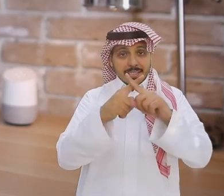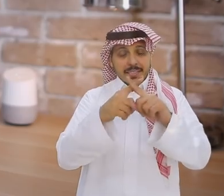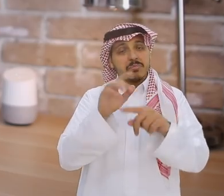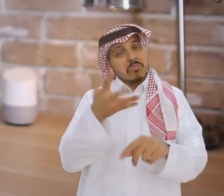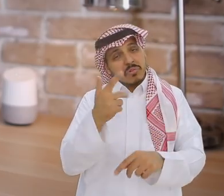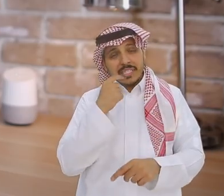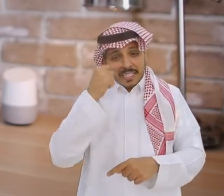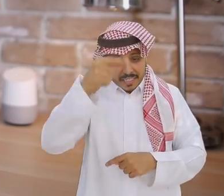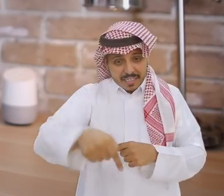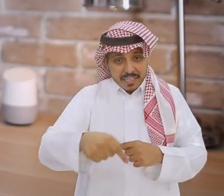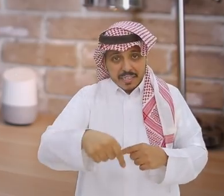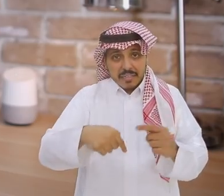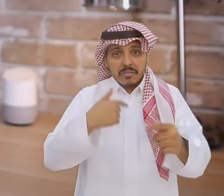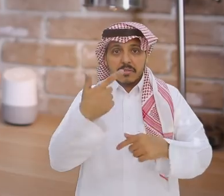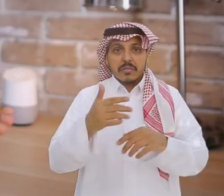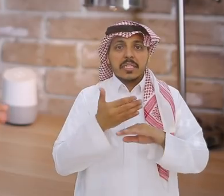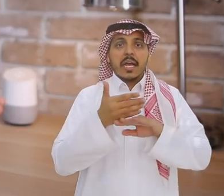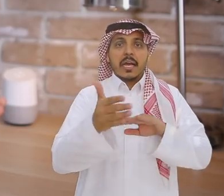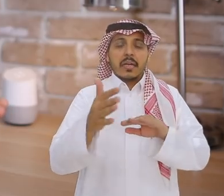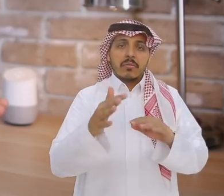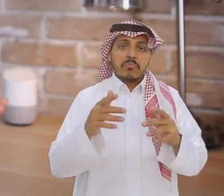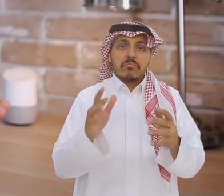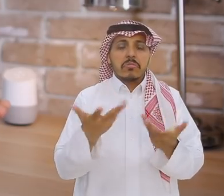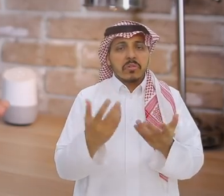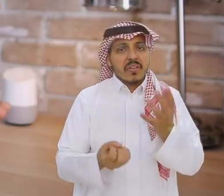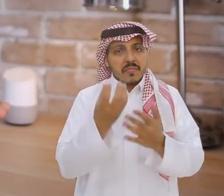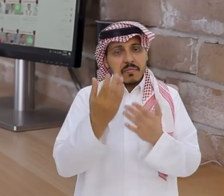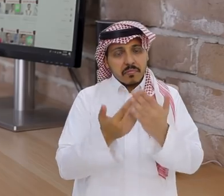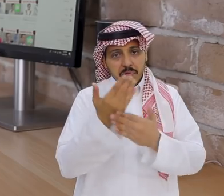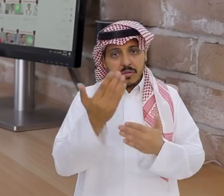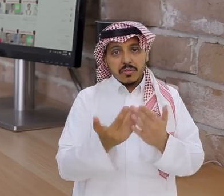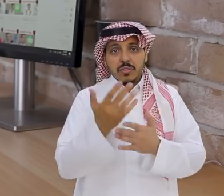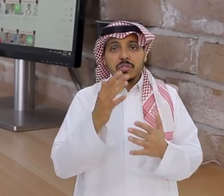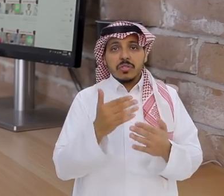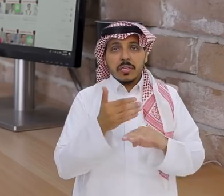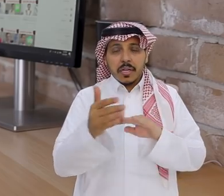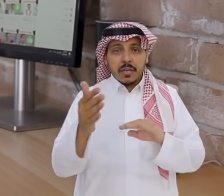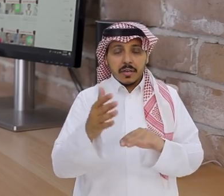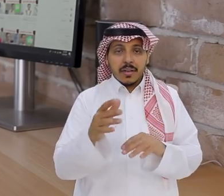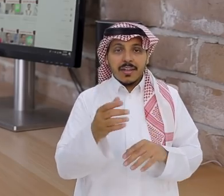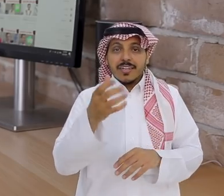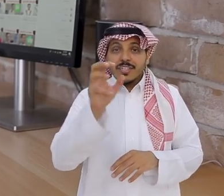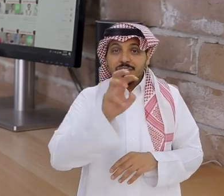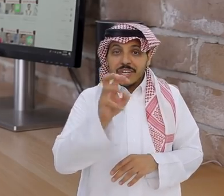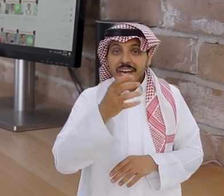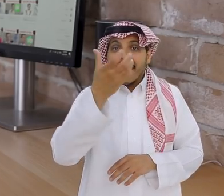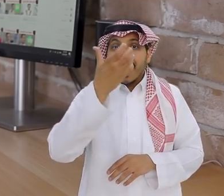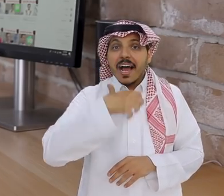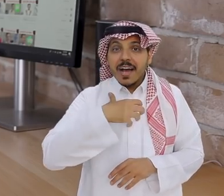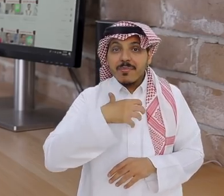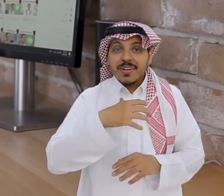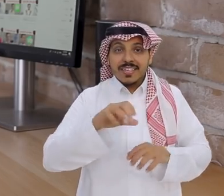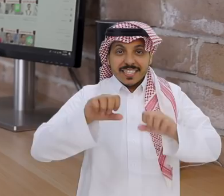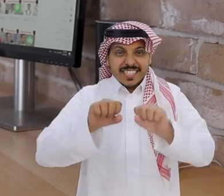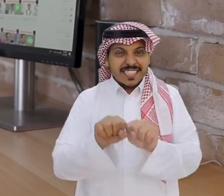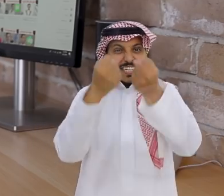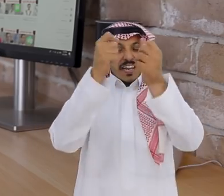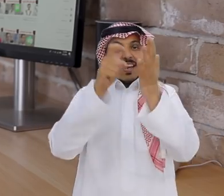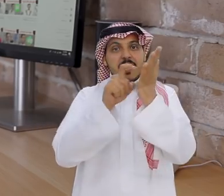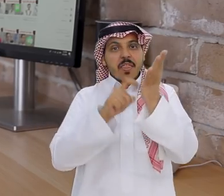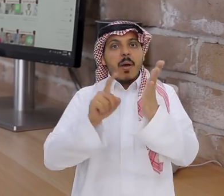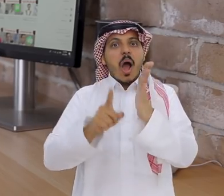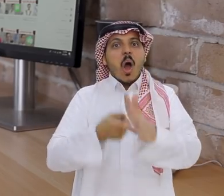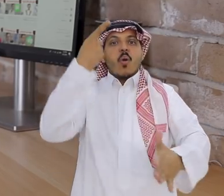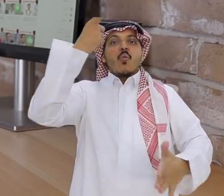أيضا تجي جوالات وتتأخر موديلات ثانية من نفس الجوالات. وأيضا أبل بتكسر قانون دائما التزمت فيه وبتنزل ميزة